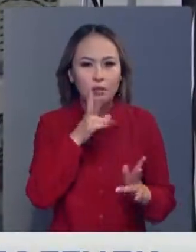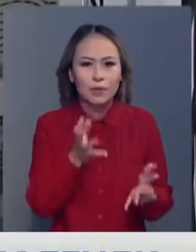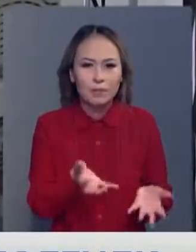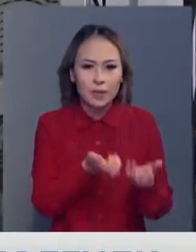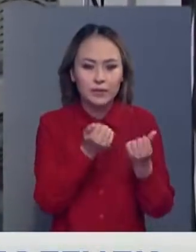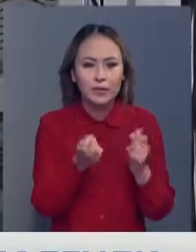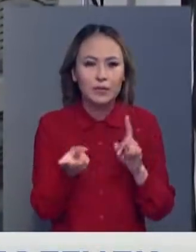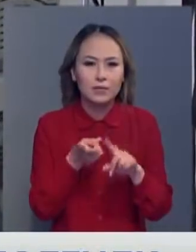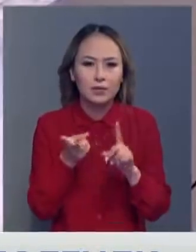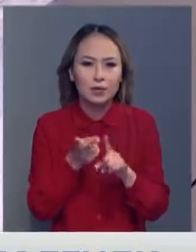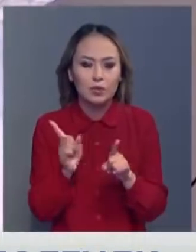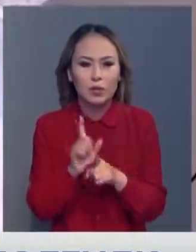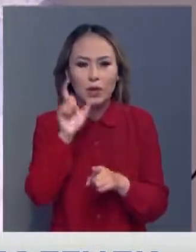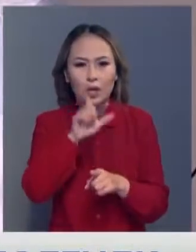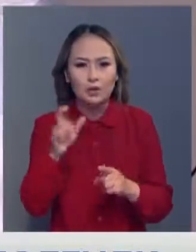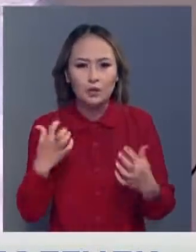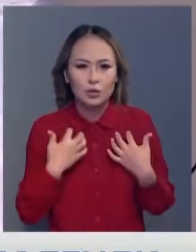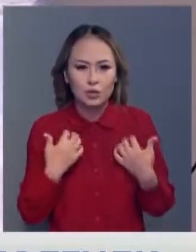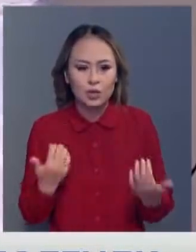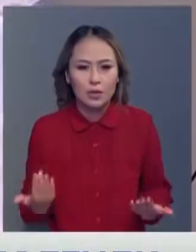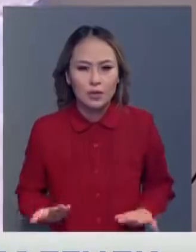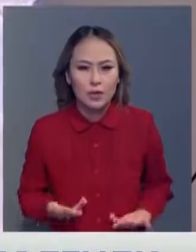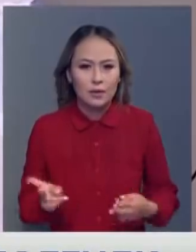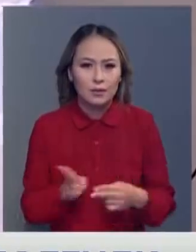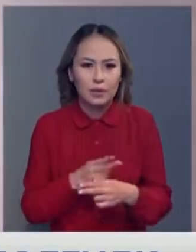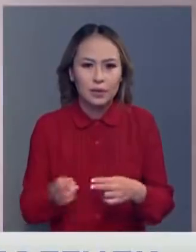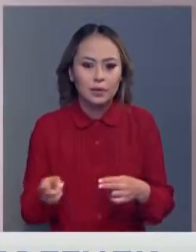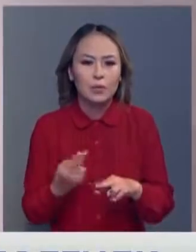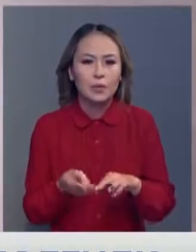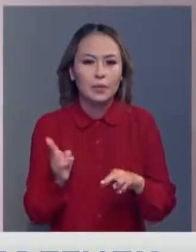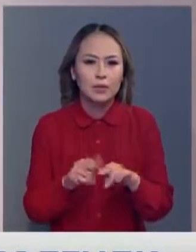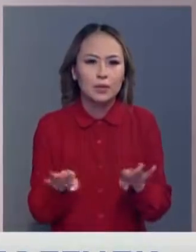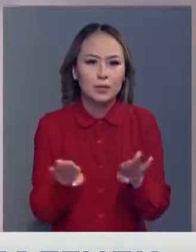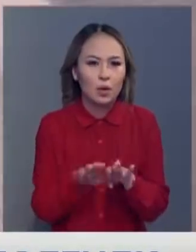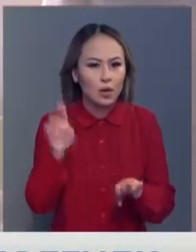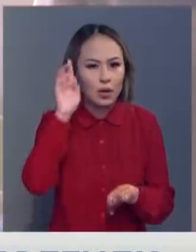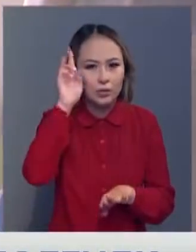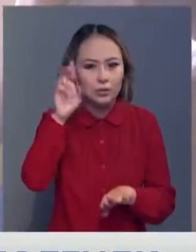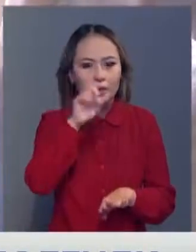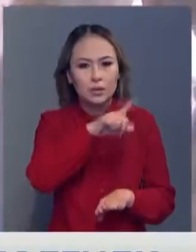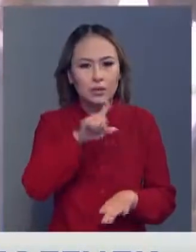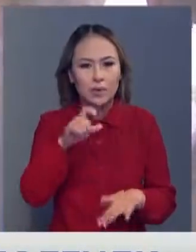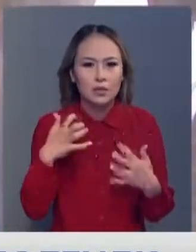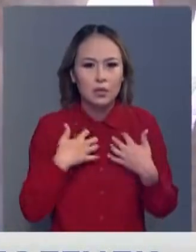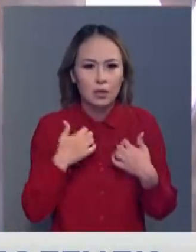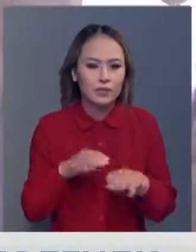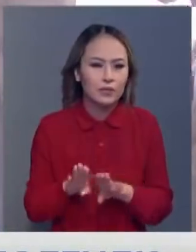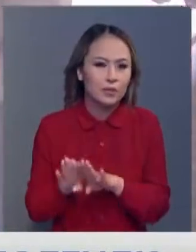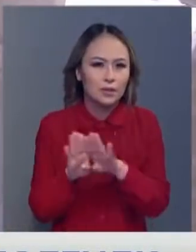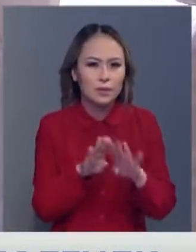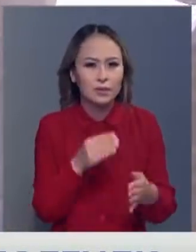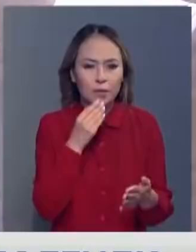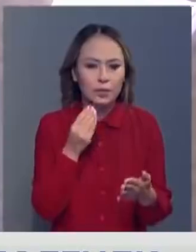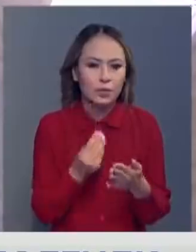керектесе, енді бірі адам өміріне арашат сөйде құп санат. Сөйді бейлік ел жұрттың амандығы бәрінен қымбат